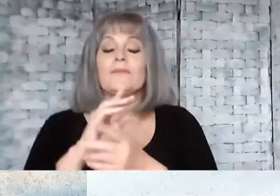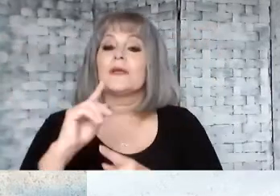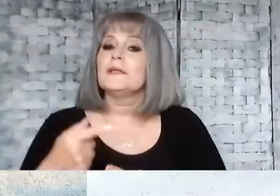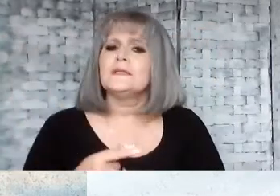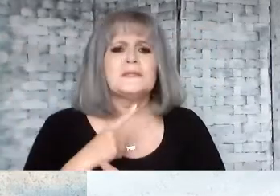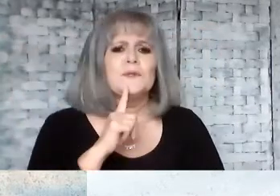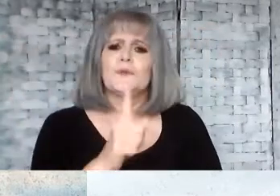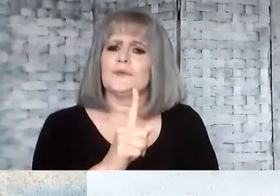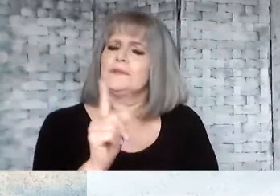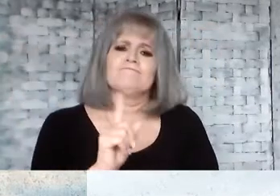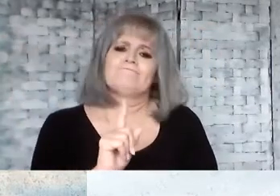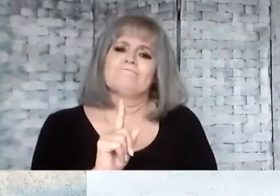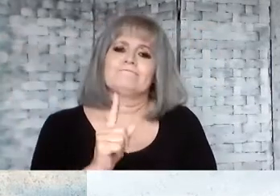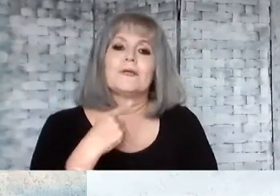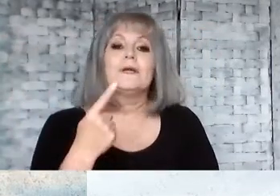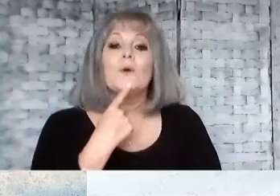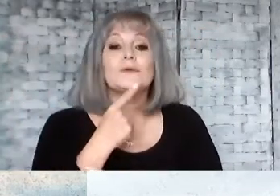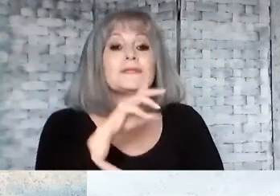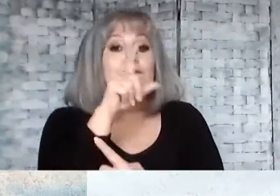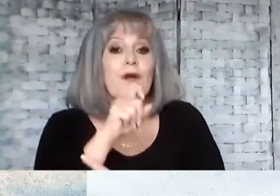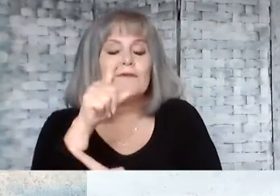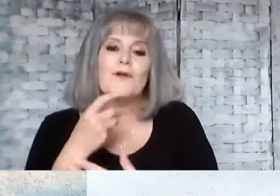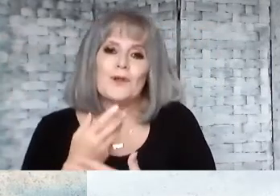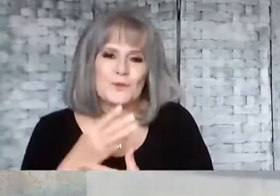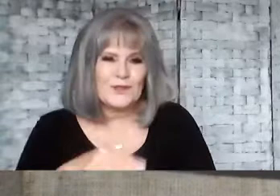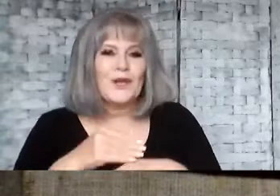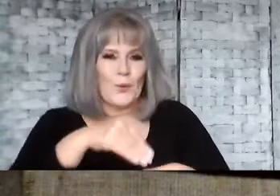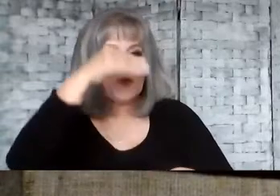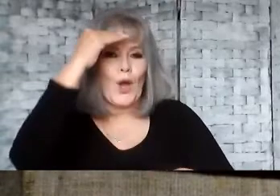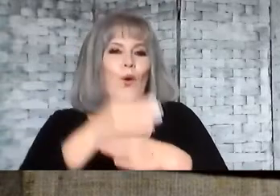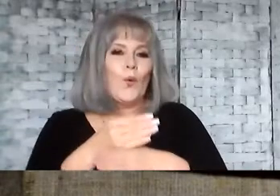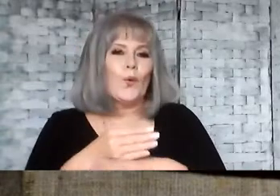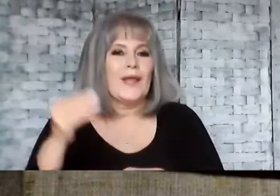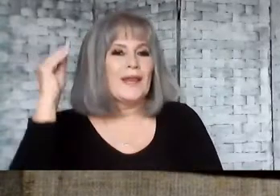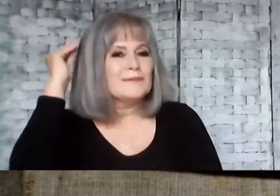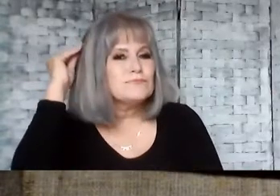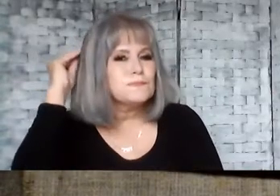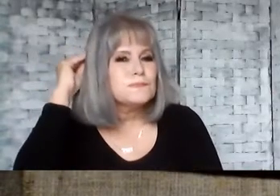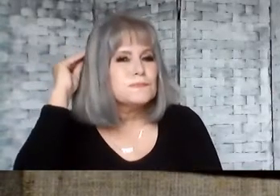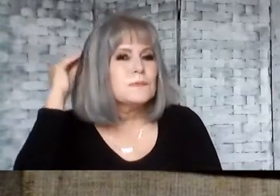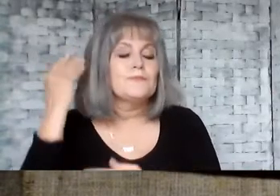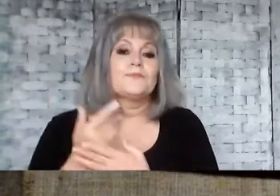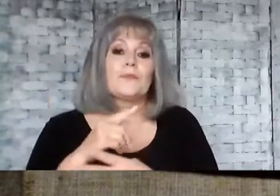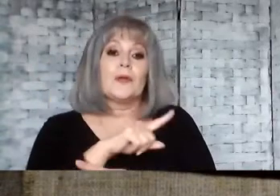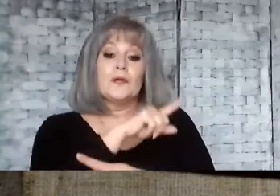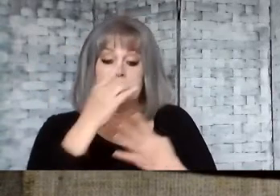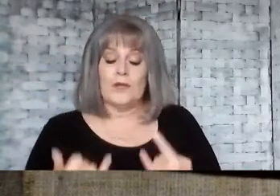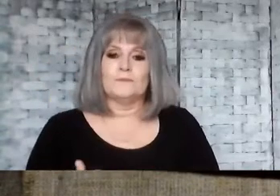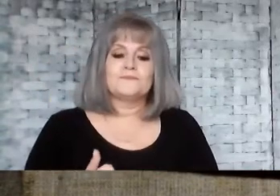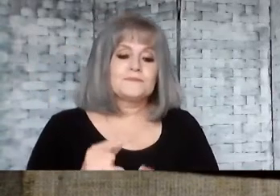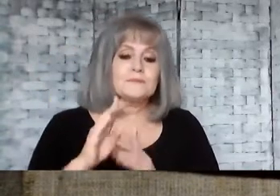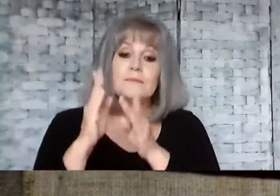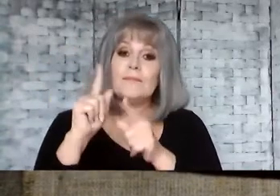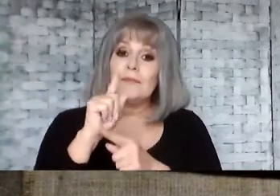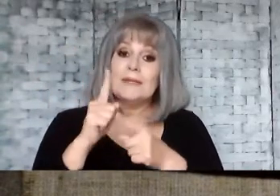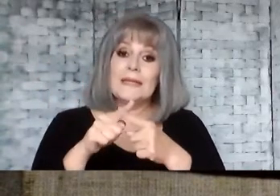net dat ek en jy kan onthou hoe die story geloop het. So vriende, voor ons oorgaan na deel 2, waar ons dieper in die story